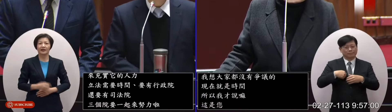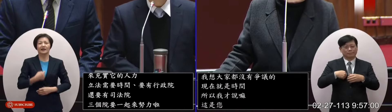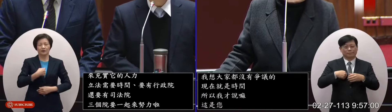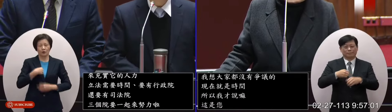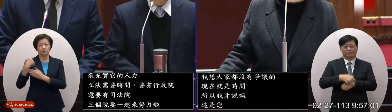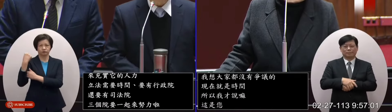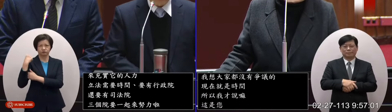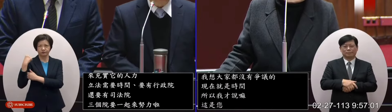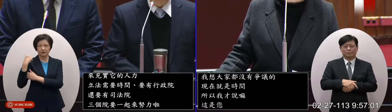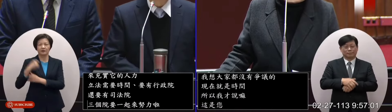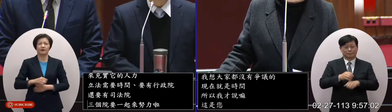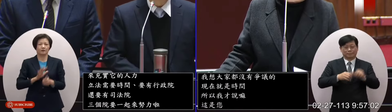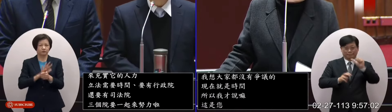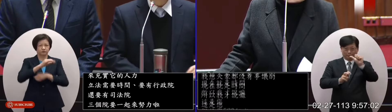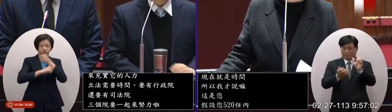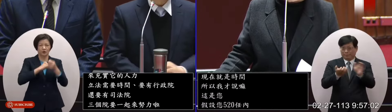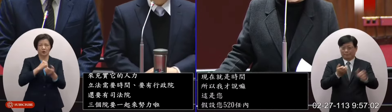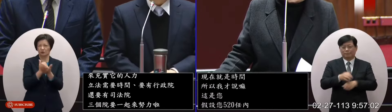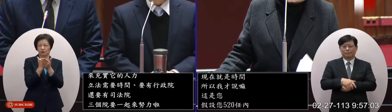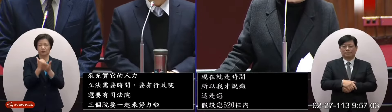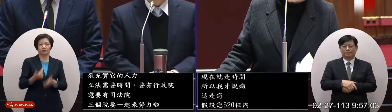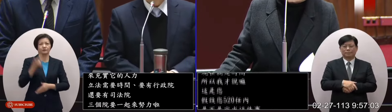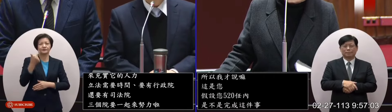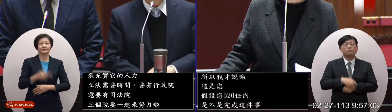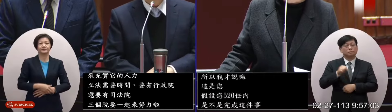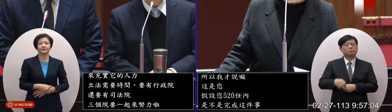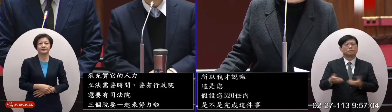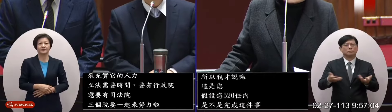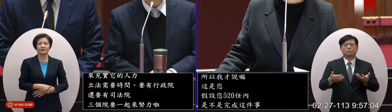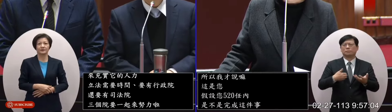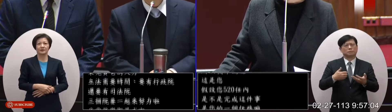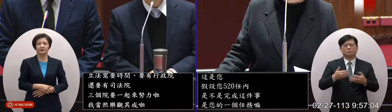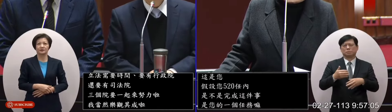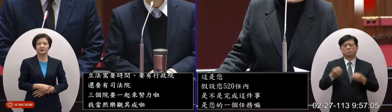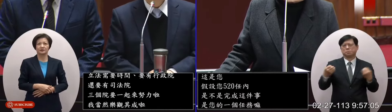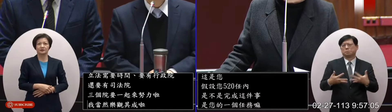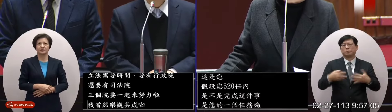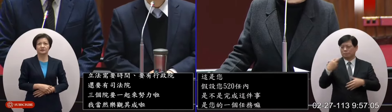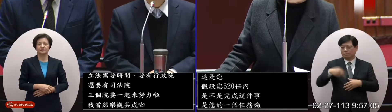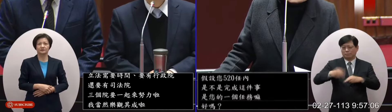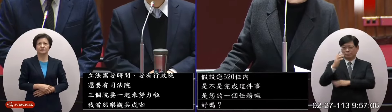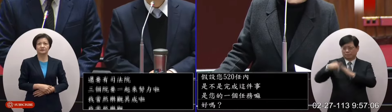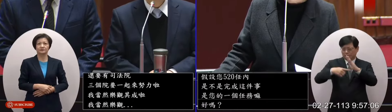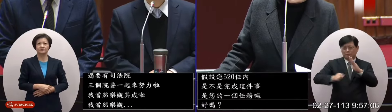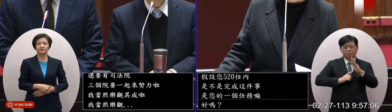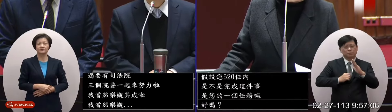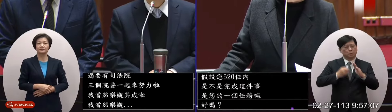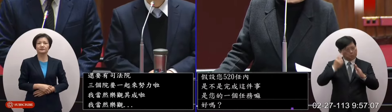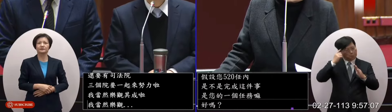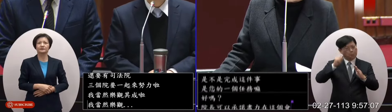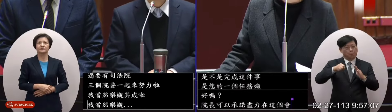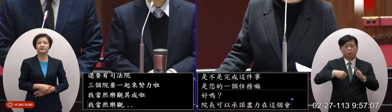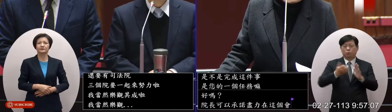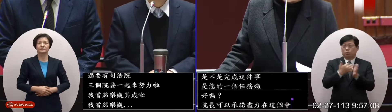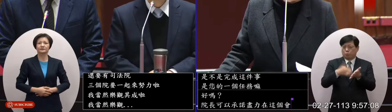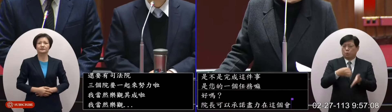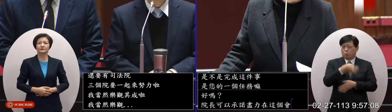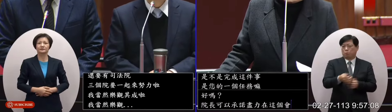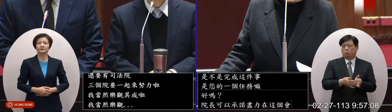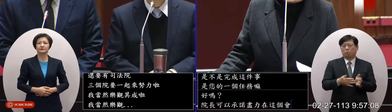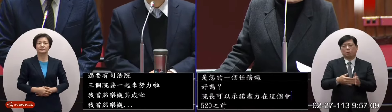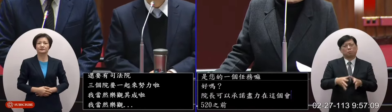我尽力来推动。 好， 尽力， 因为这个案子看起来没有争议，而且行政院也乐观其成，预算也有